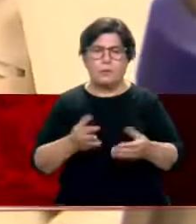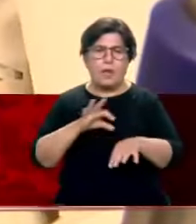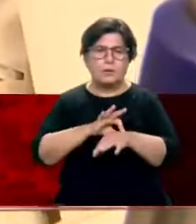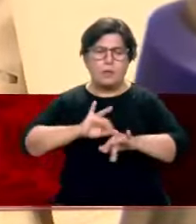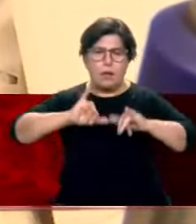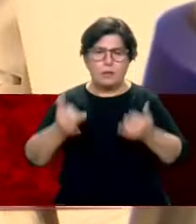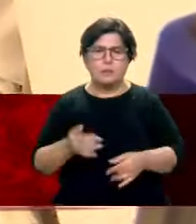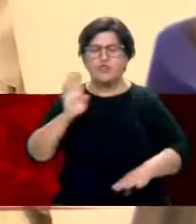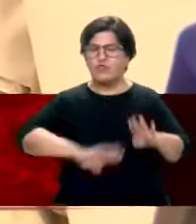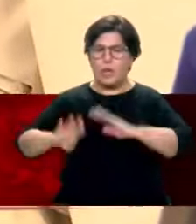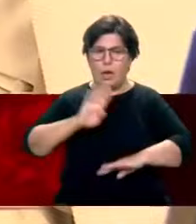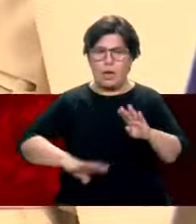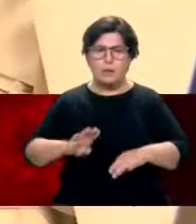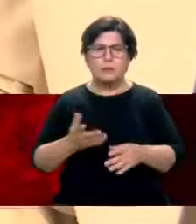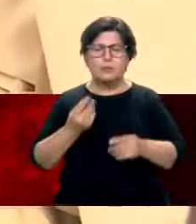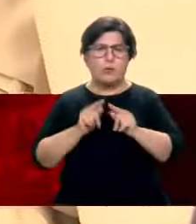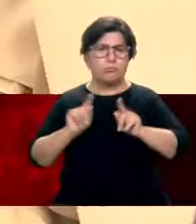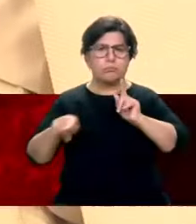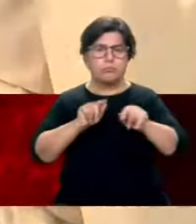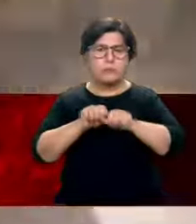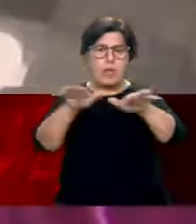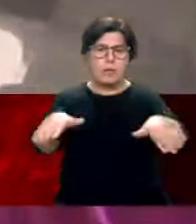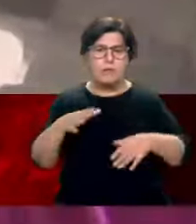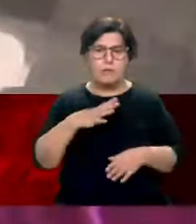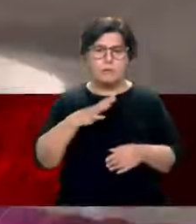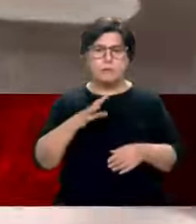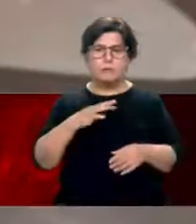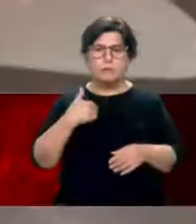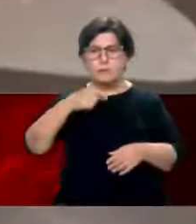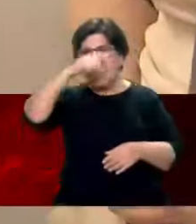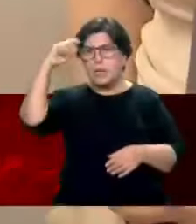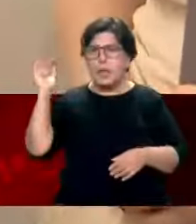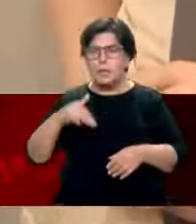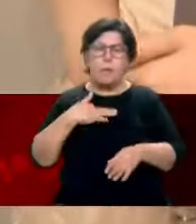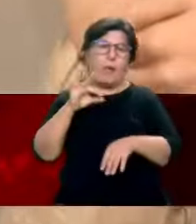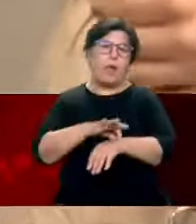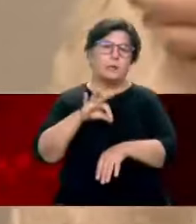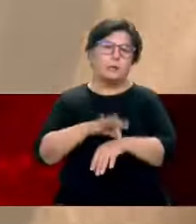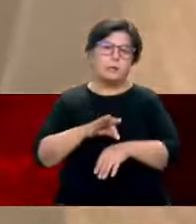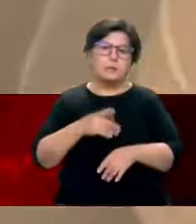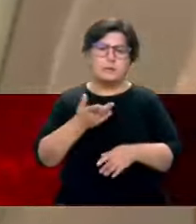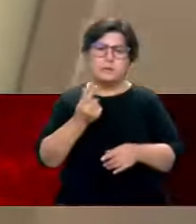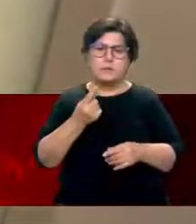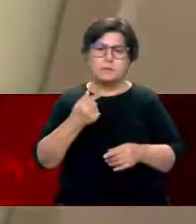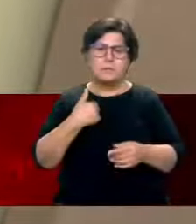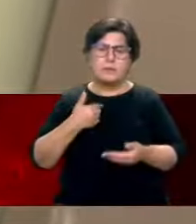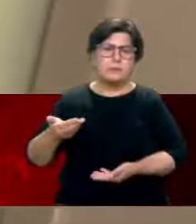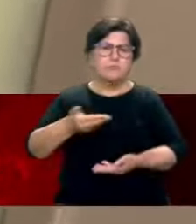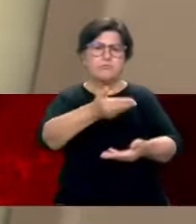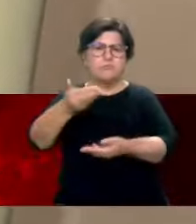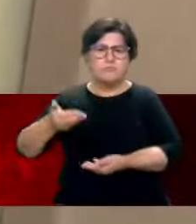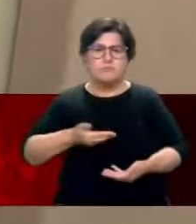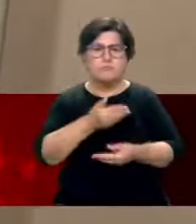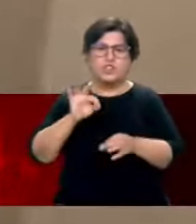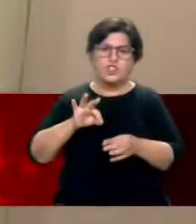Vallahi şikayetler, bir salgın var biliyorsunuz. Yazlıktan geldim, hastayım. Evet evet, biraz böyle gezdirelim dedik. Şu an